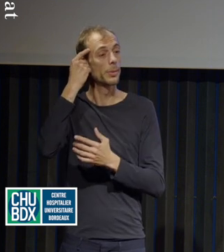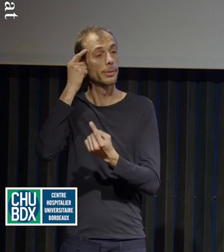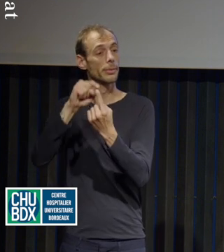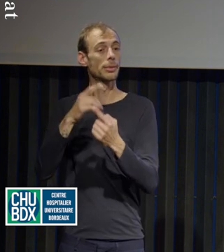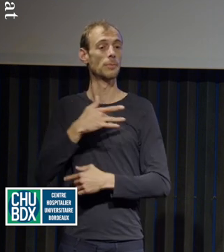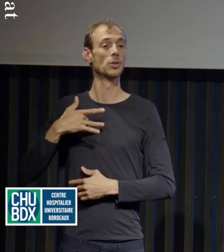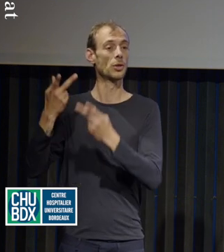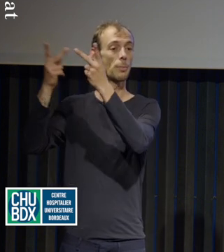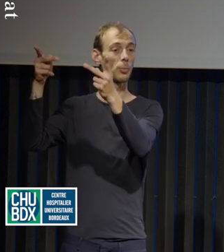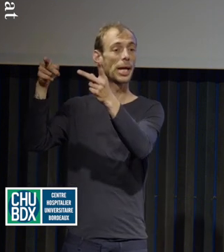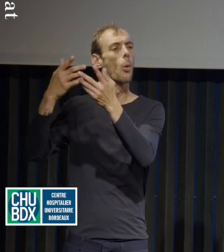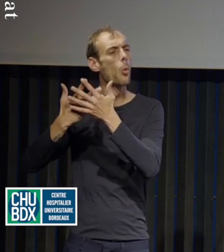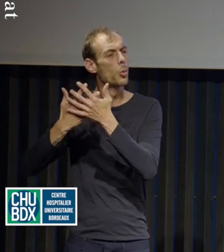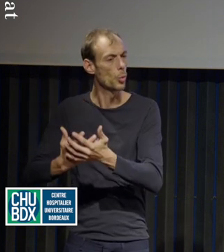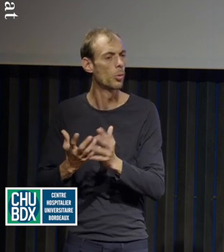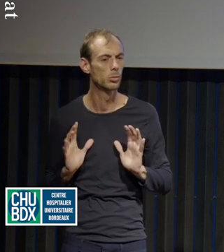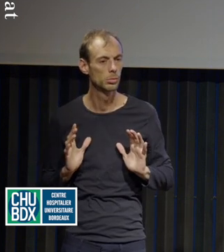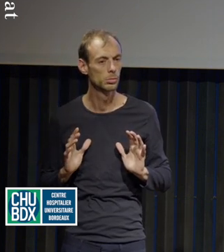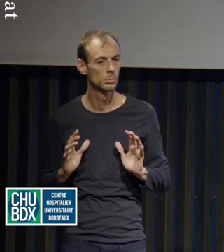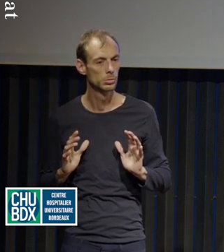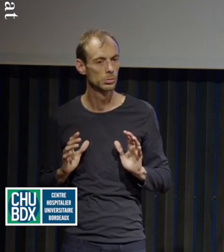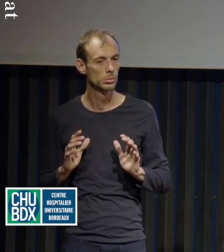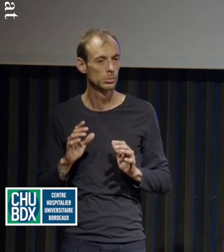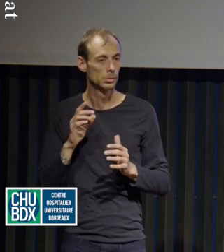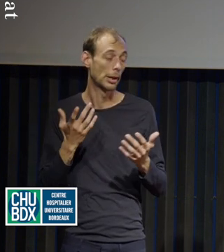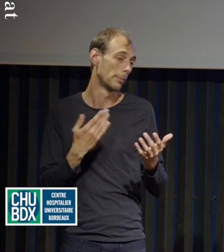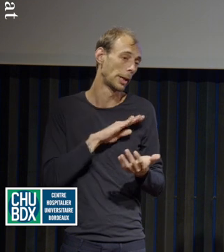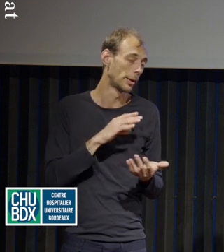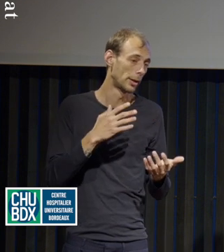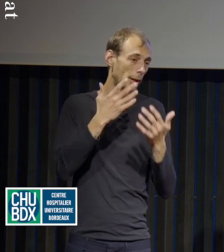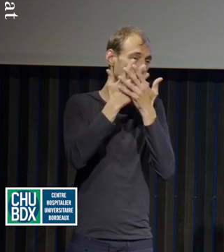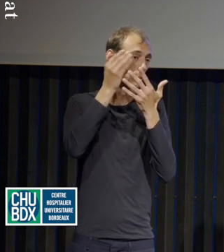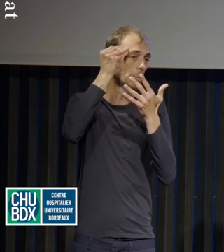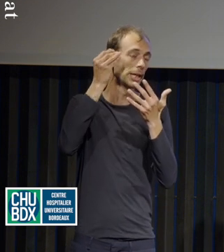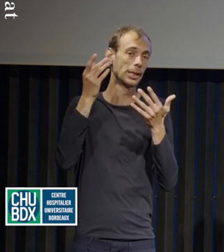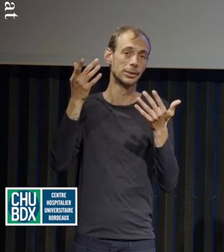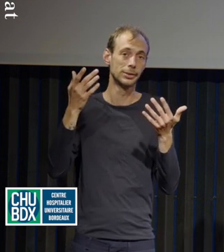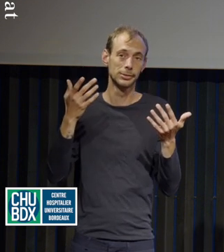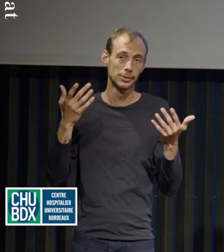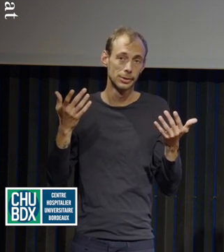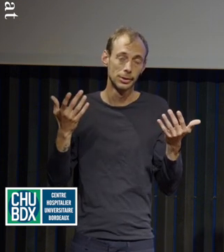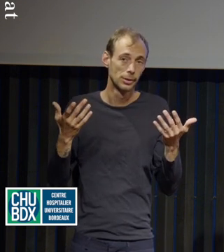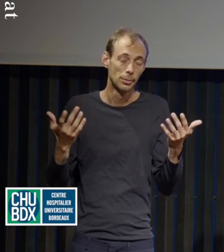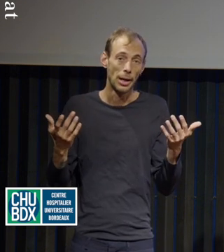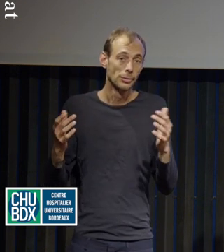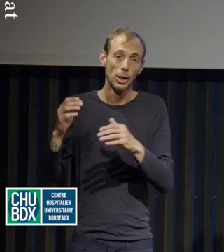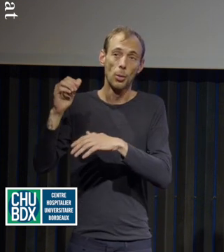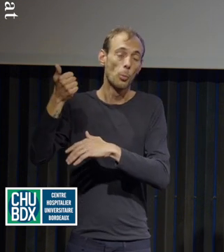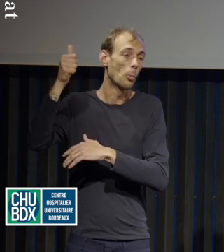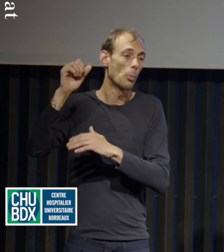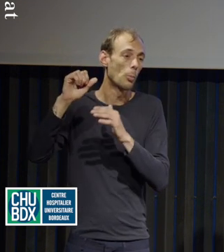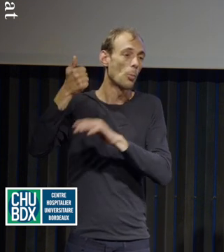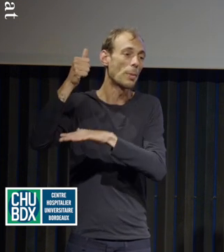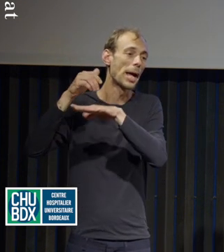être reconstitués, représentés et faire partie des premières, finalement, ils vont